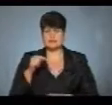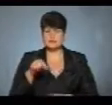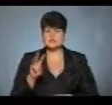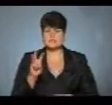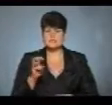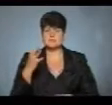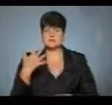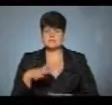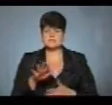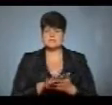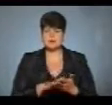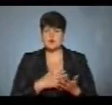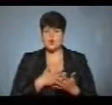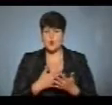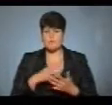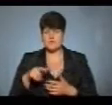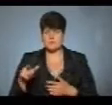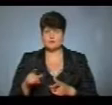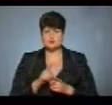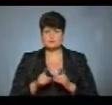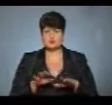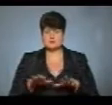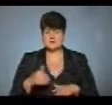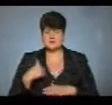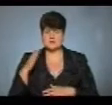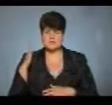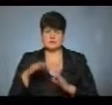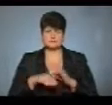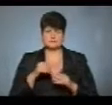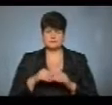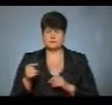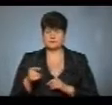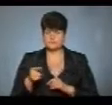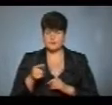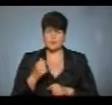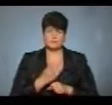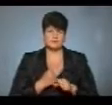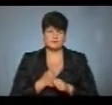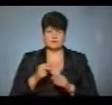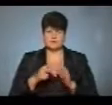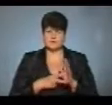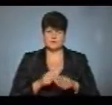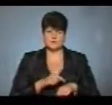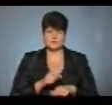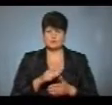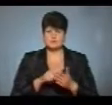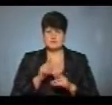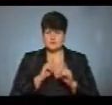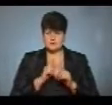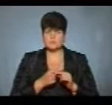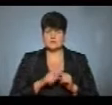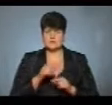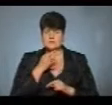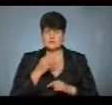1350 заяв громадян про зміну місця голосування на парламентських виборах в Тернополі опрацювали на 18 годину у міській раді. Про це